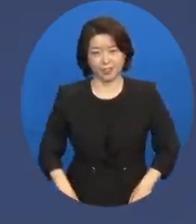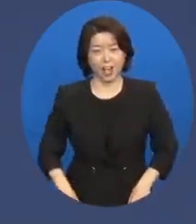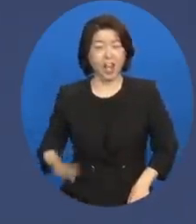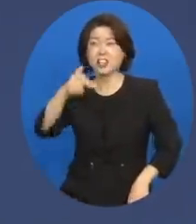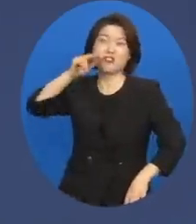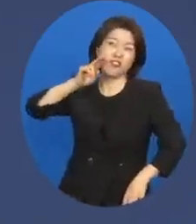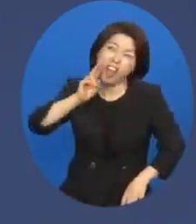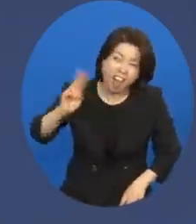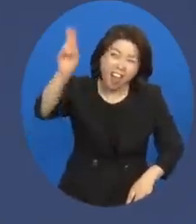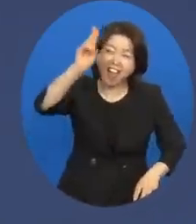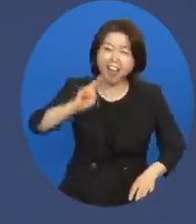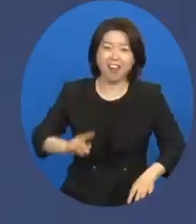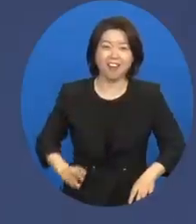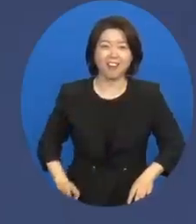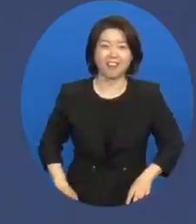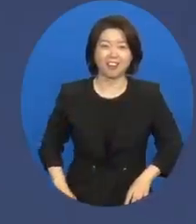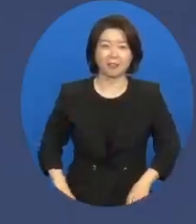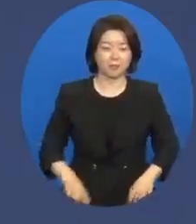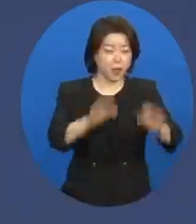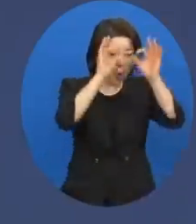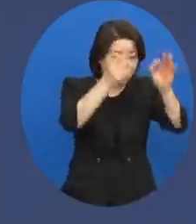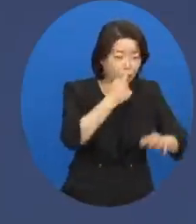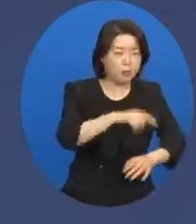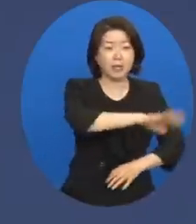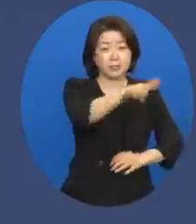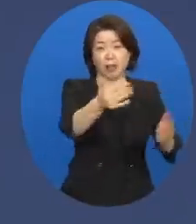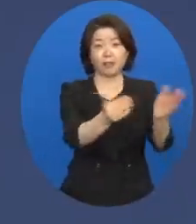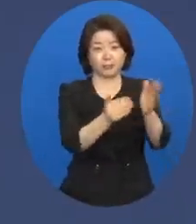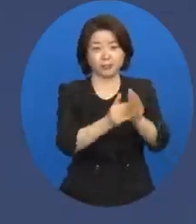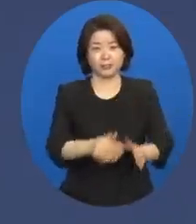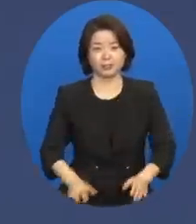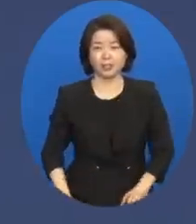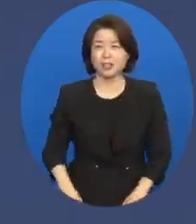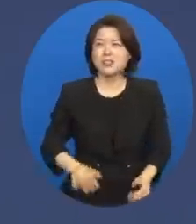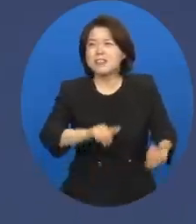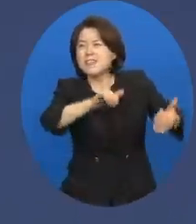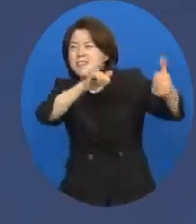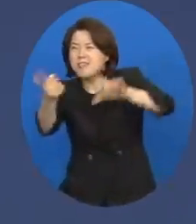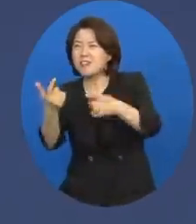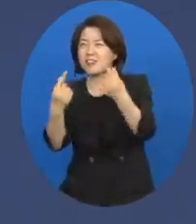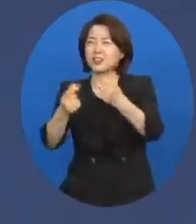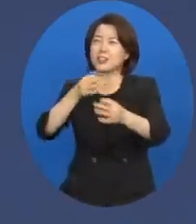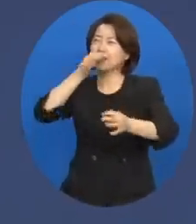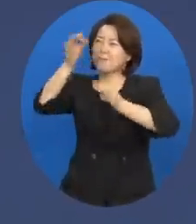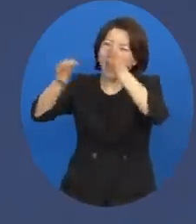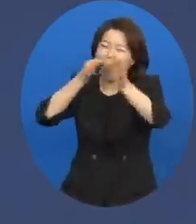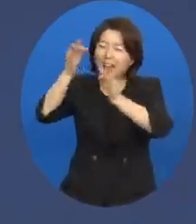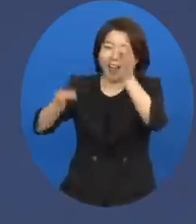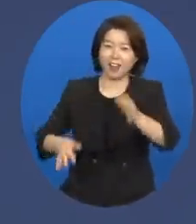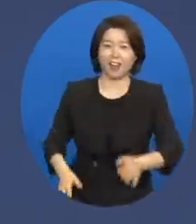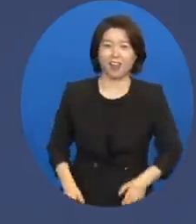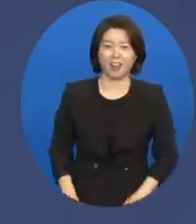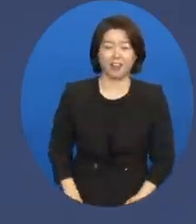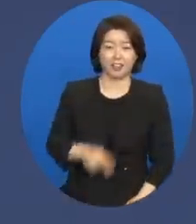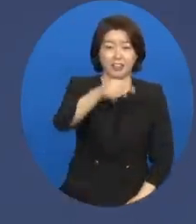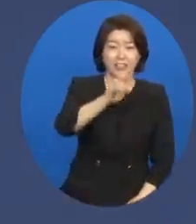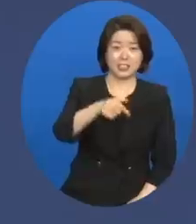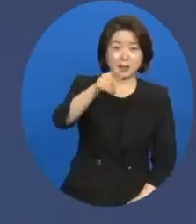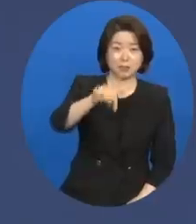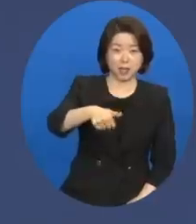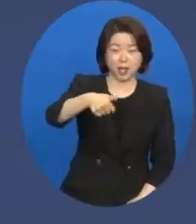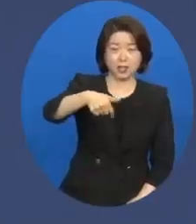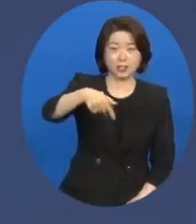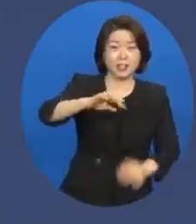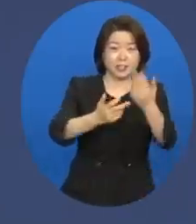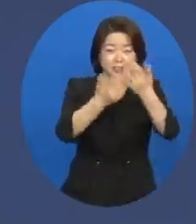주야 막 보고 배우는 게 다니까 막 그 뒤질세라 그냥. 그 다음에 진짜 요 삼각산 저쪽에 능력바위라는